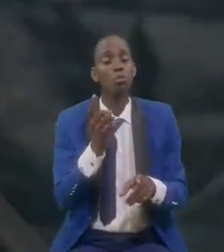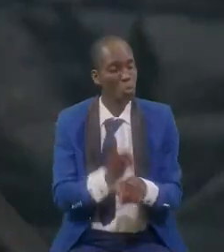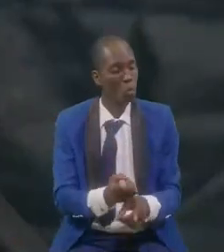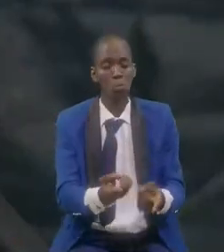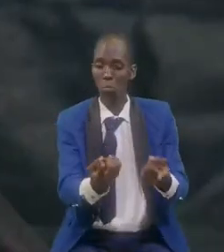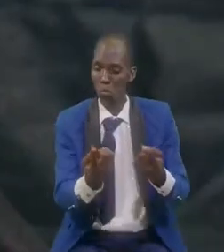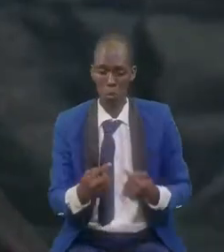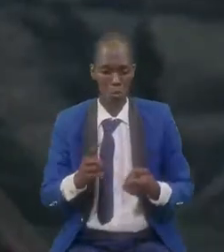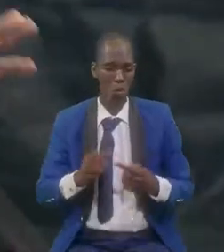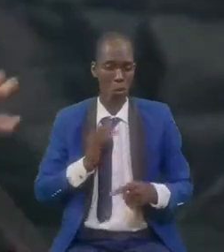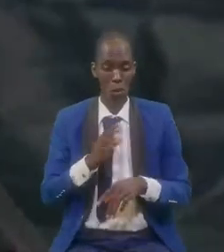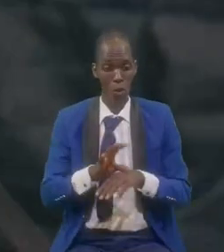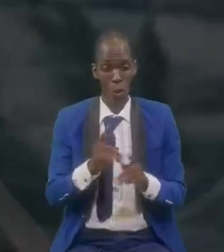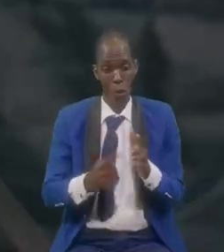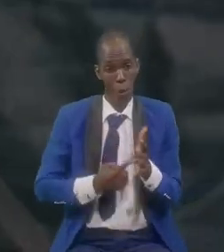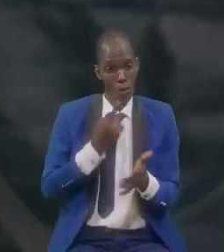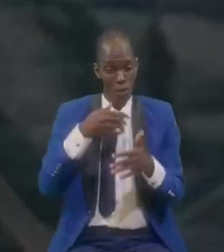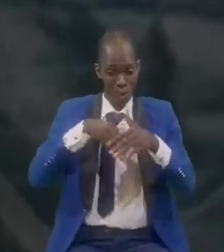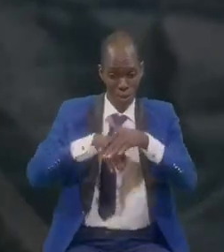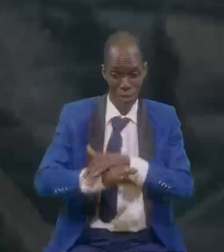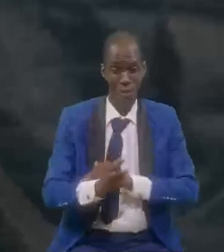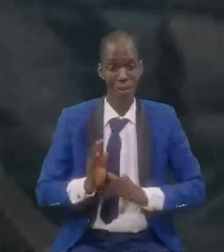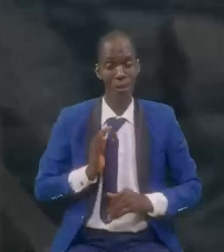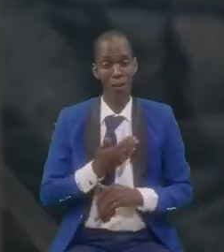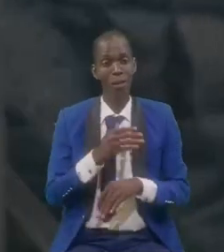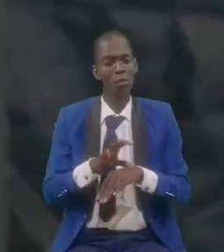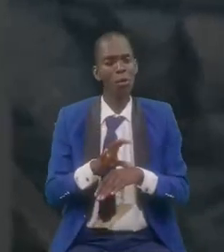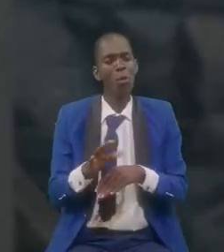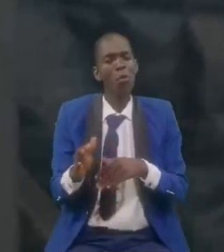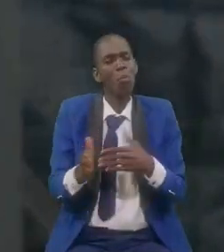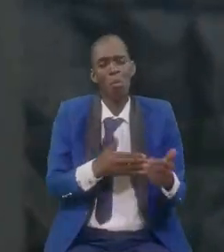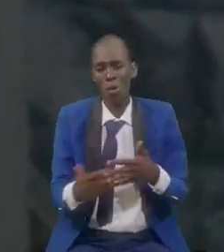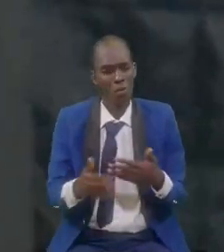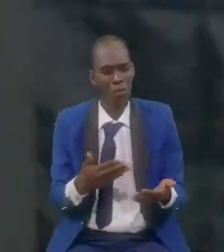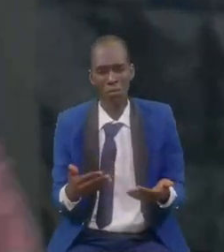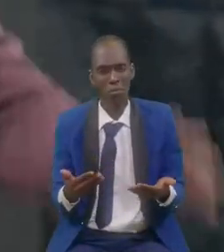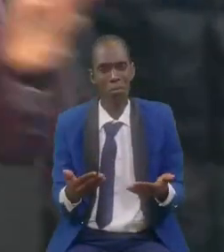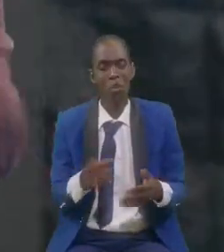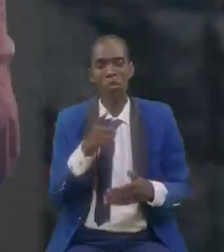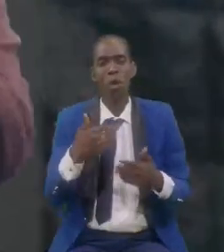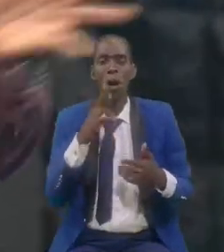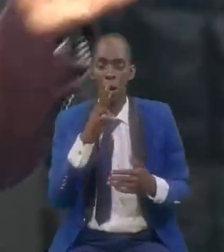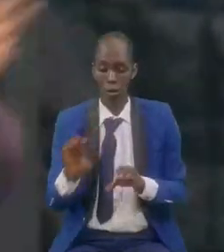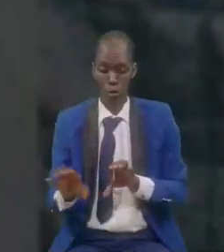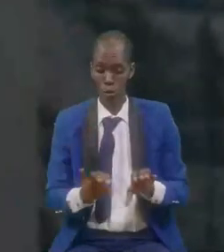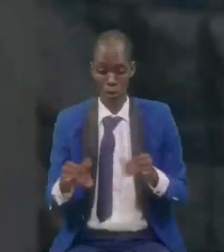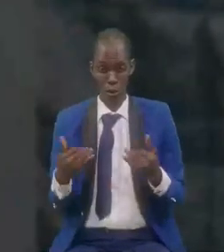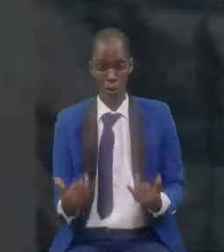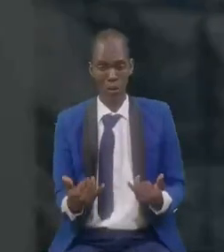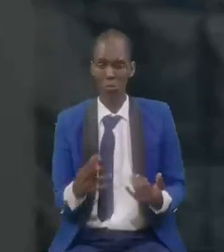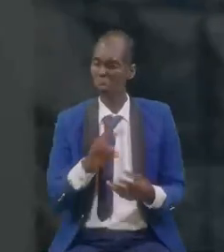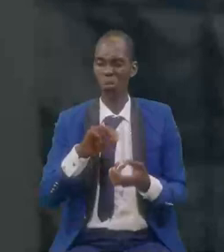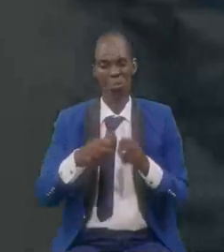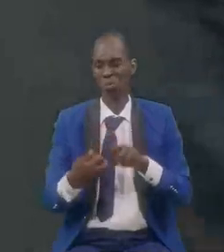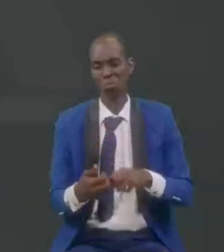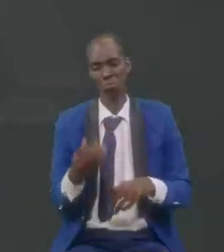seulement, viens dans notre église. Hein. Et une fois que tu viens dans notre église, quel que soit ce que tu fais, oh, pas de